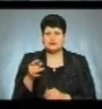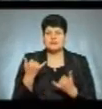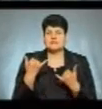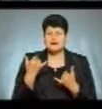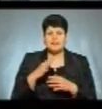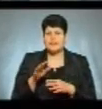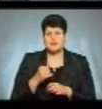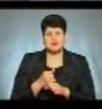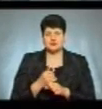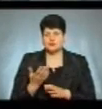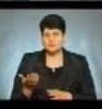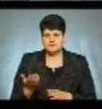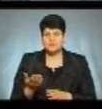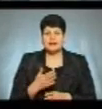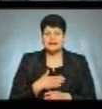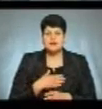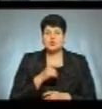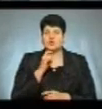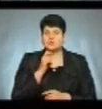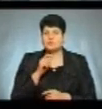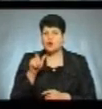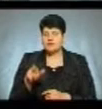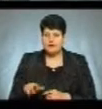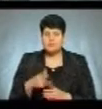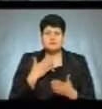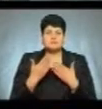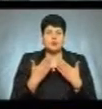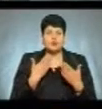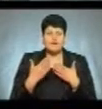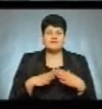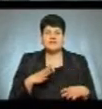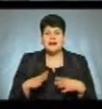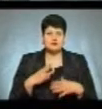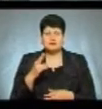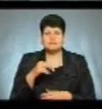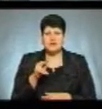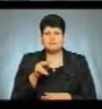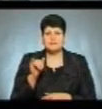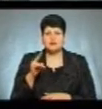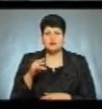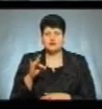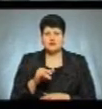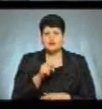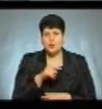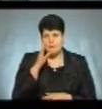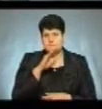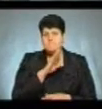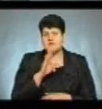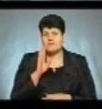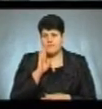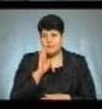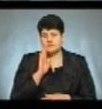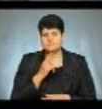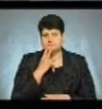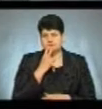зараз не функціонує. Наш кореспондент Богдан Буденчук поспілкувався з тренером Дмитра Підручного і його батьками. Детальніше